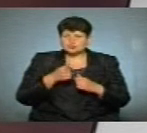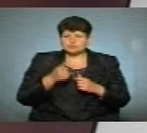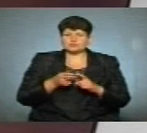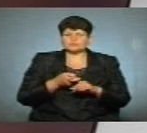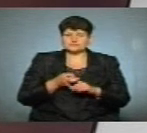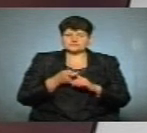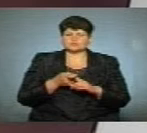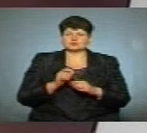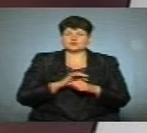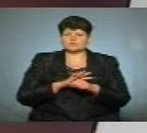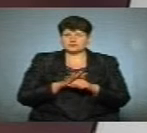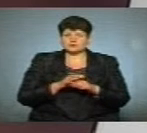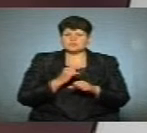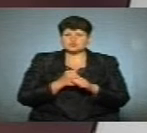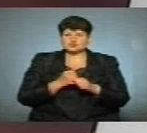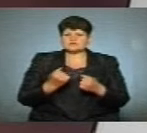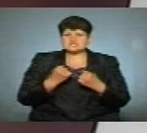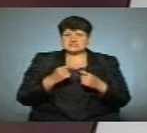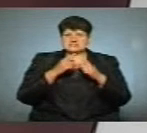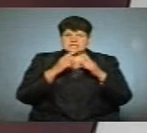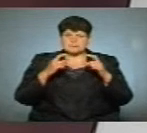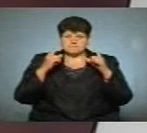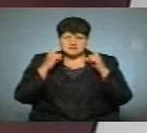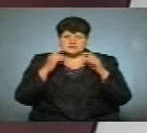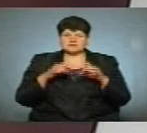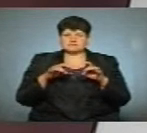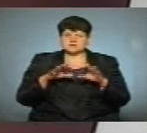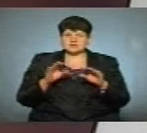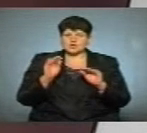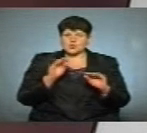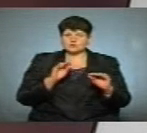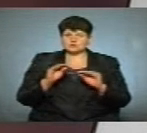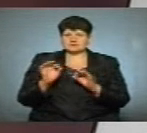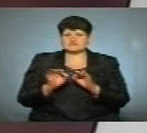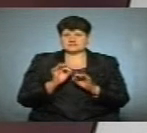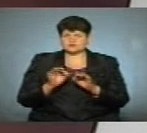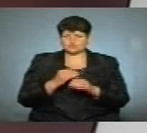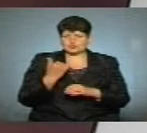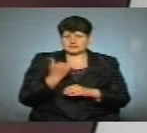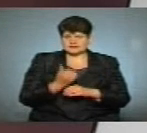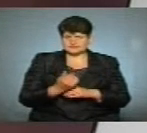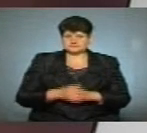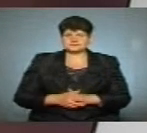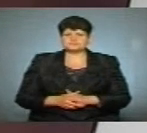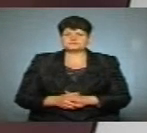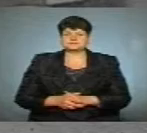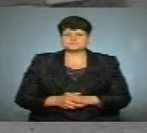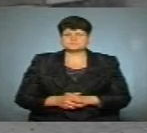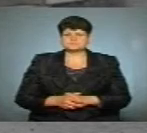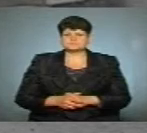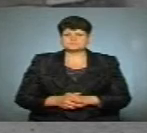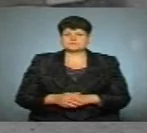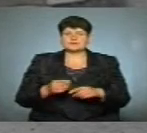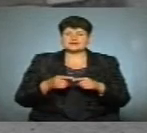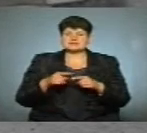через пандемію коронавірусу працюють у захисних масках, вирішили оздобити вишивкою і їх. Як це виглядає, дивіться.